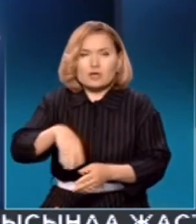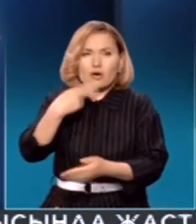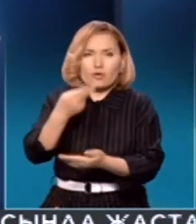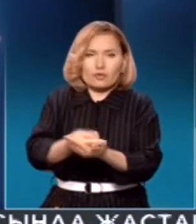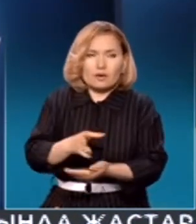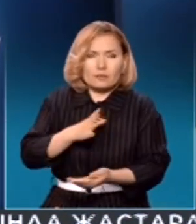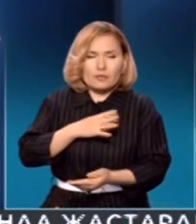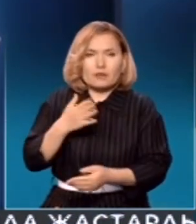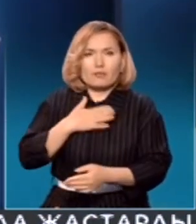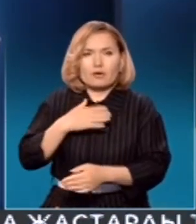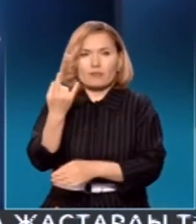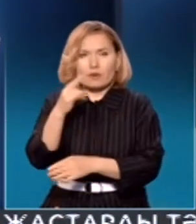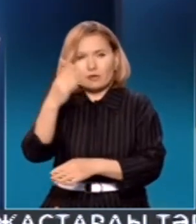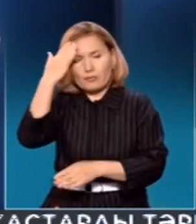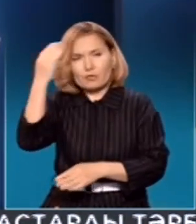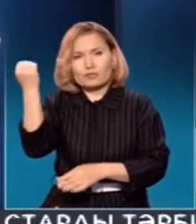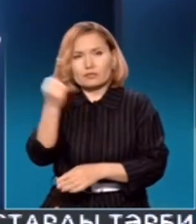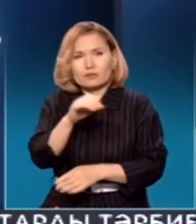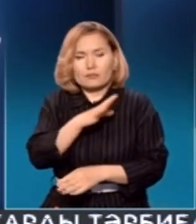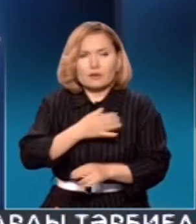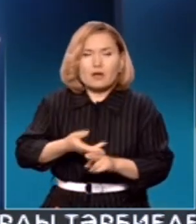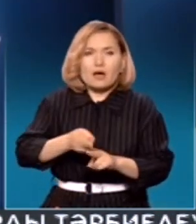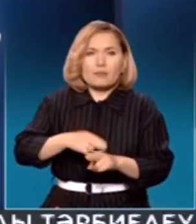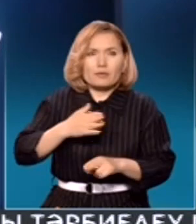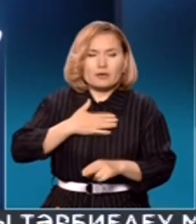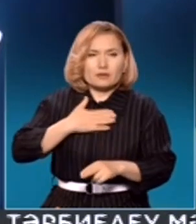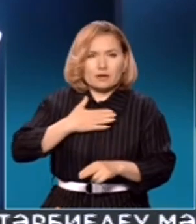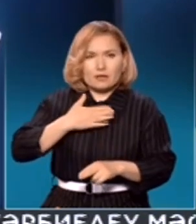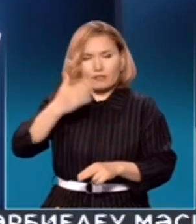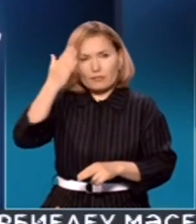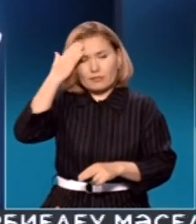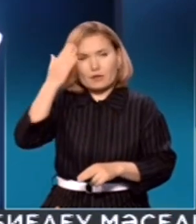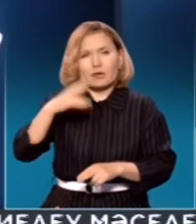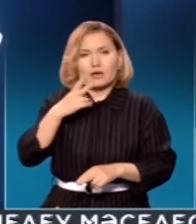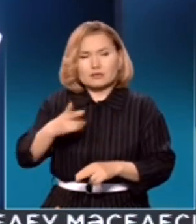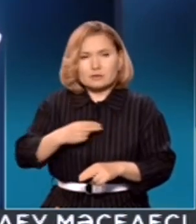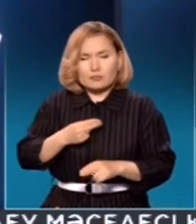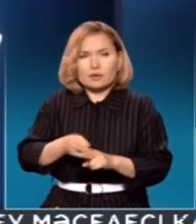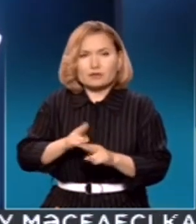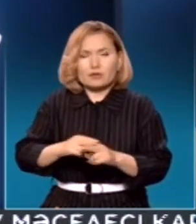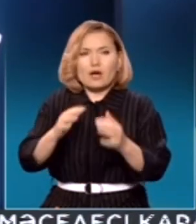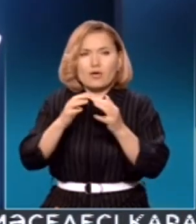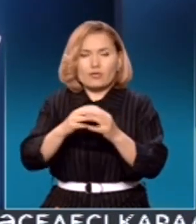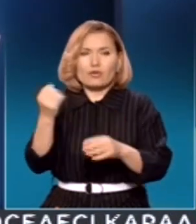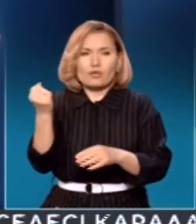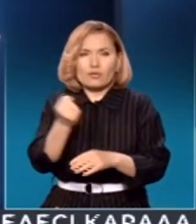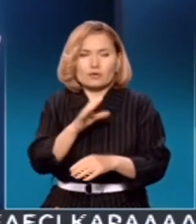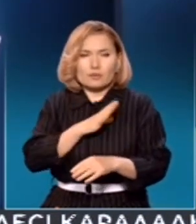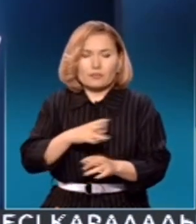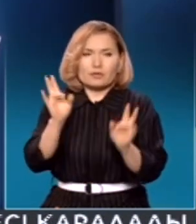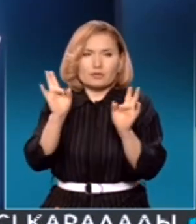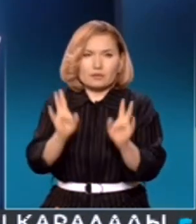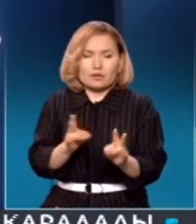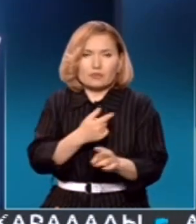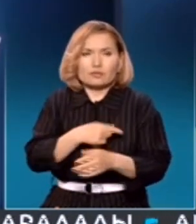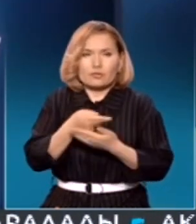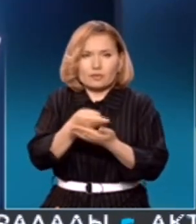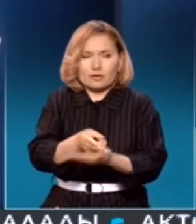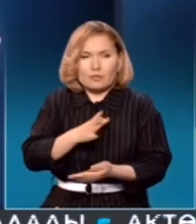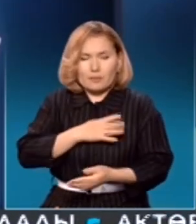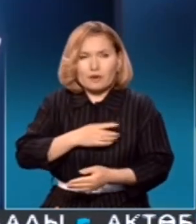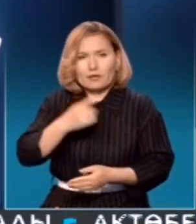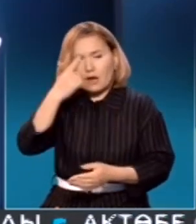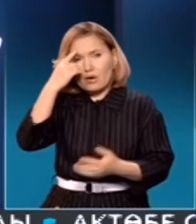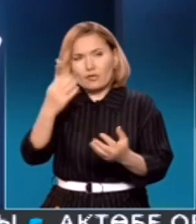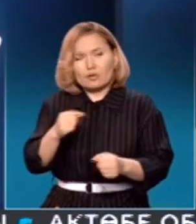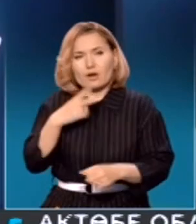кеп гематома болып жүрген, соның арқасында қазір қызымның басында черепной бірдеңе бар ма, өткенде екі жарым сутка без сознания